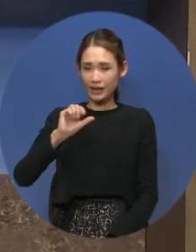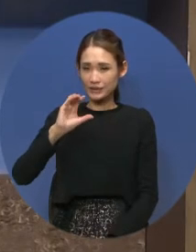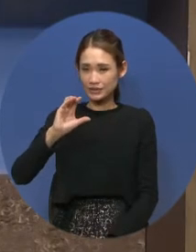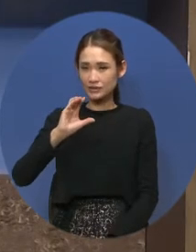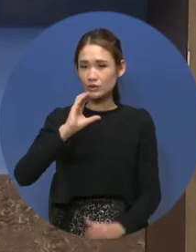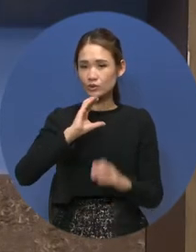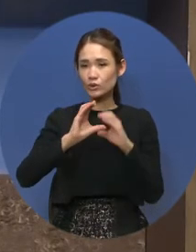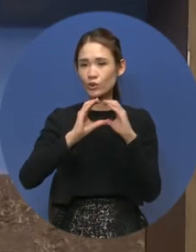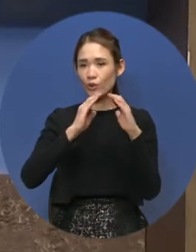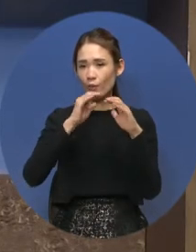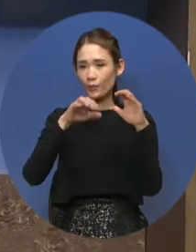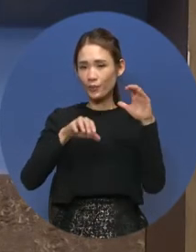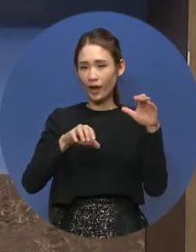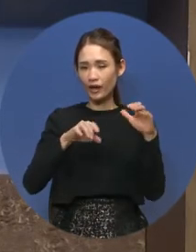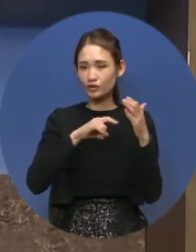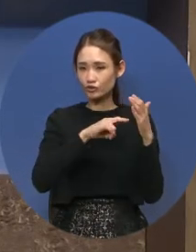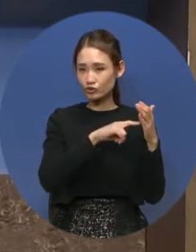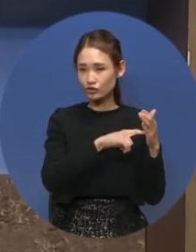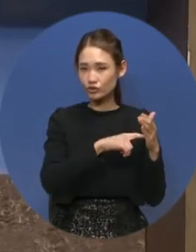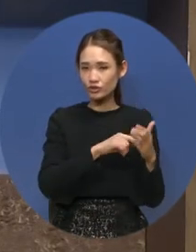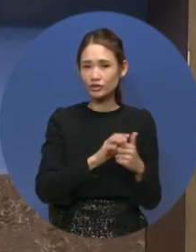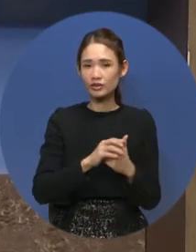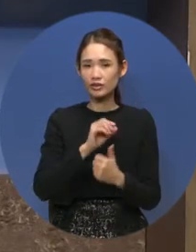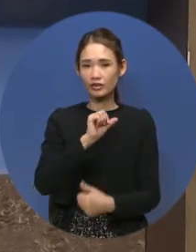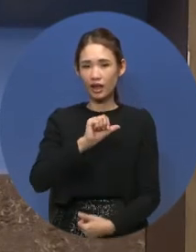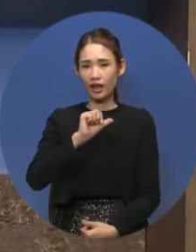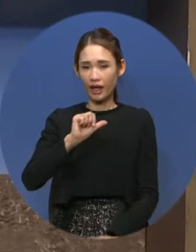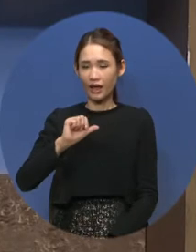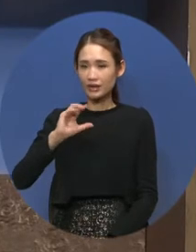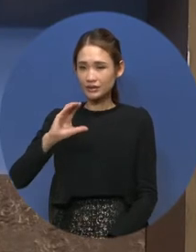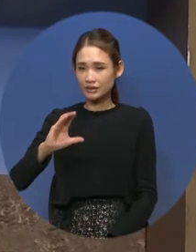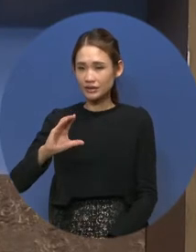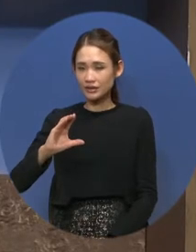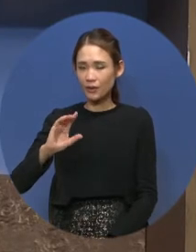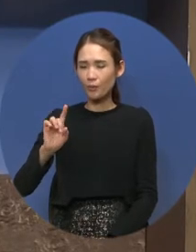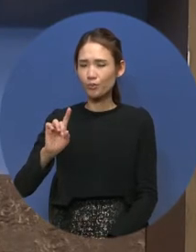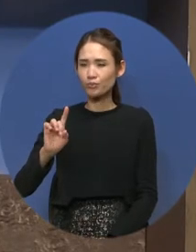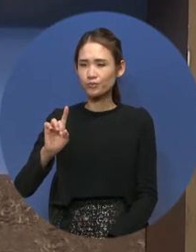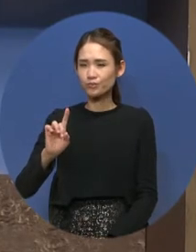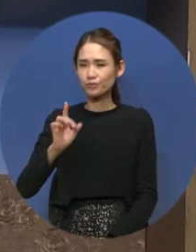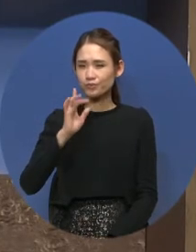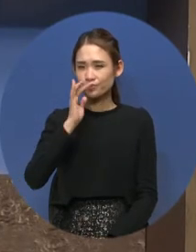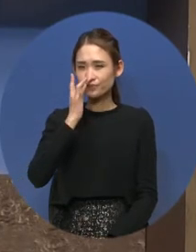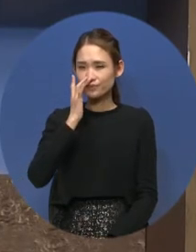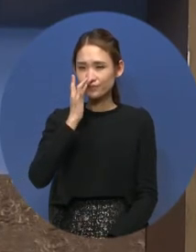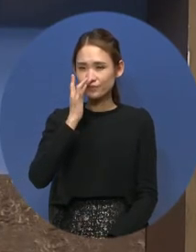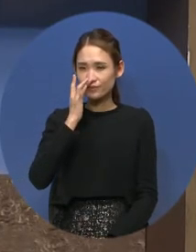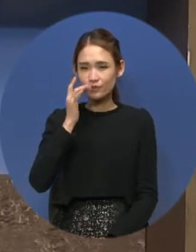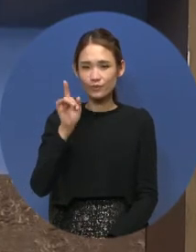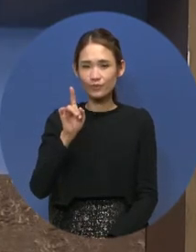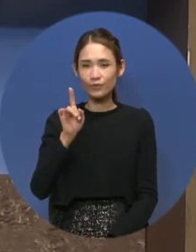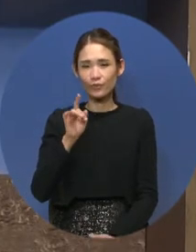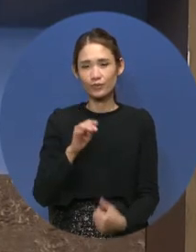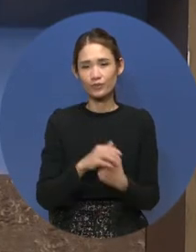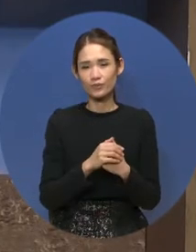추진한다고 하시더라고요. AAC라고 하면 제가 이 가늠이 잘 안 되는데